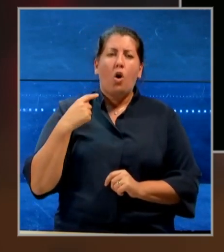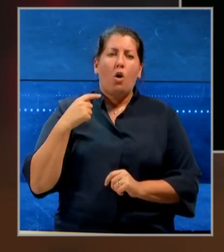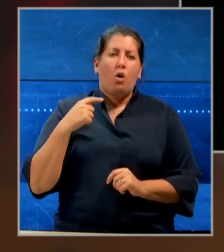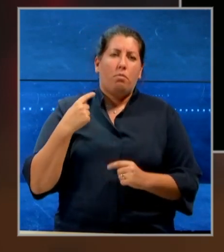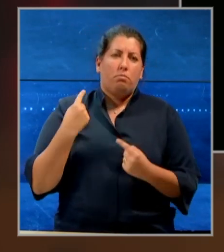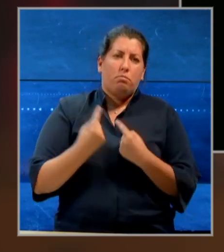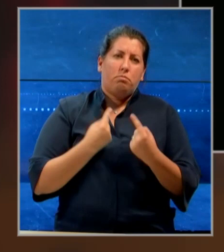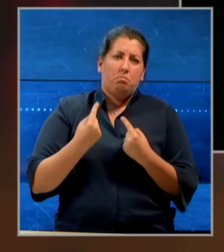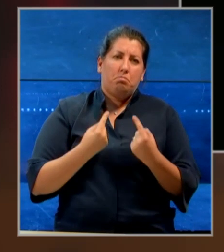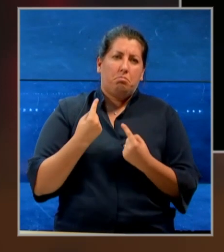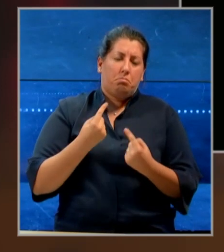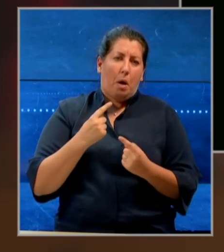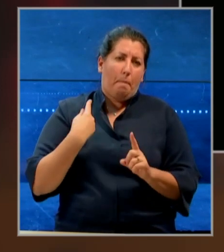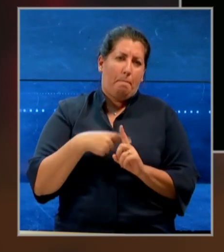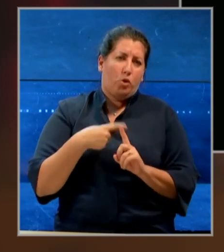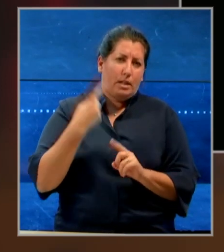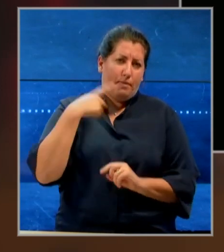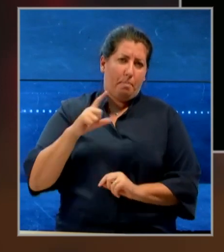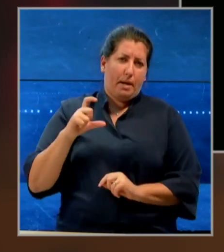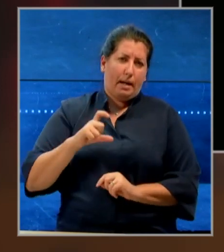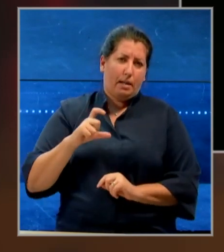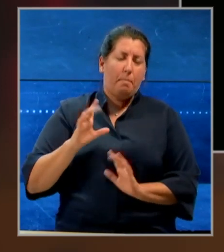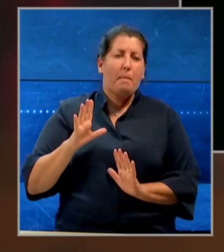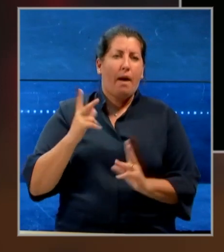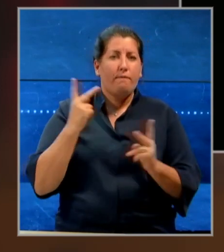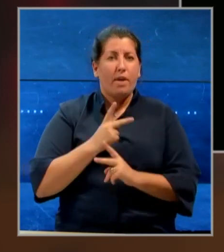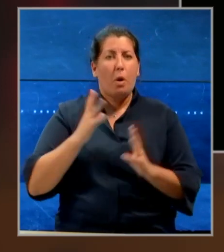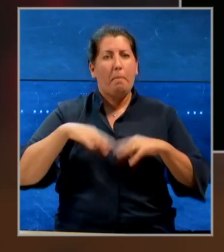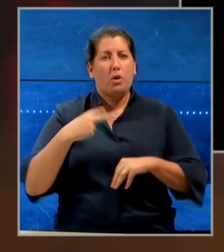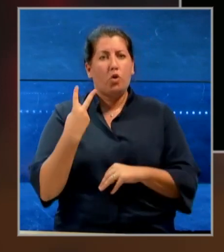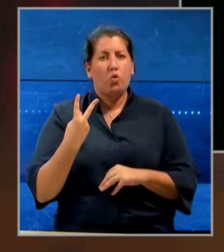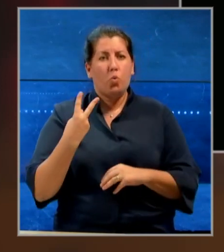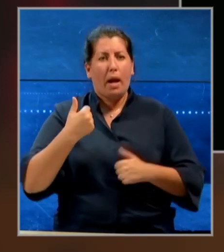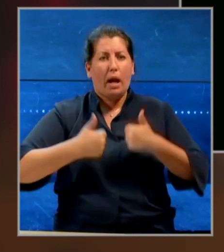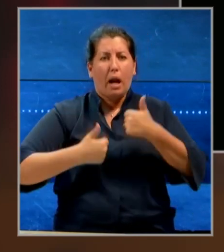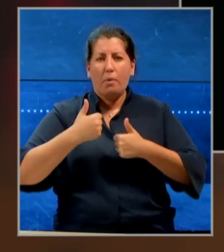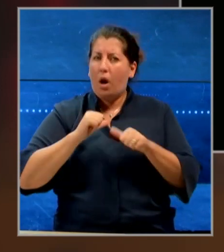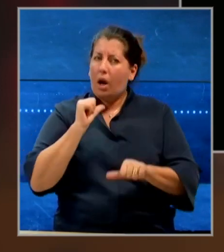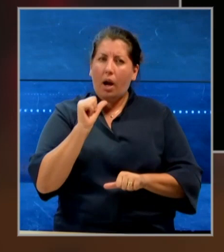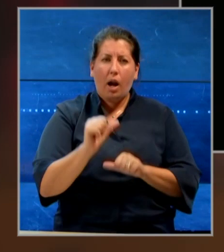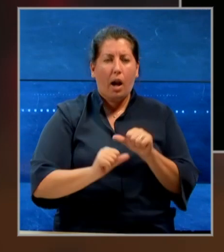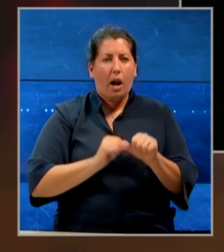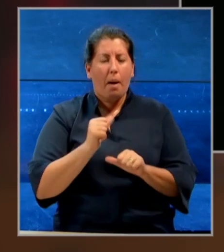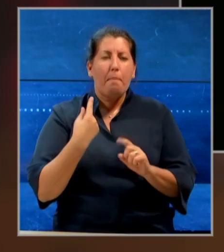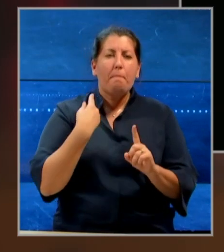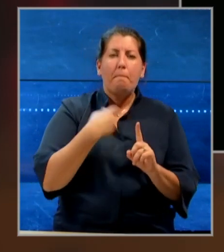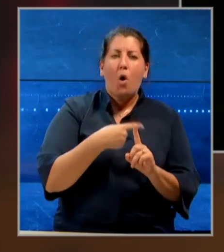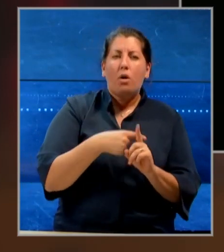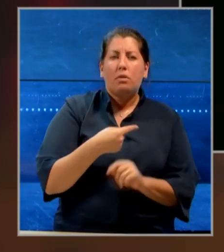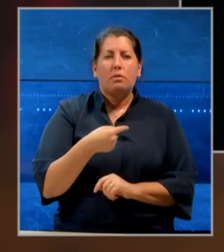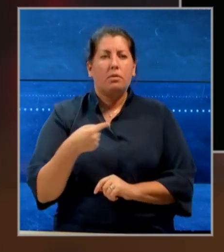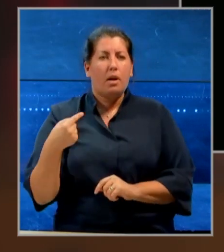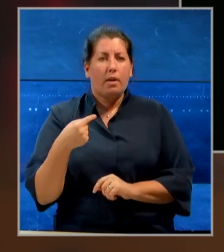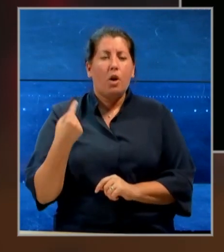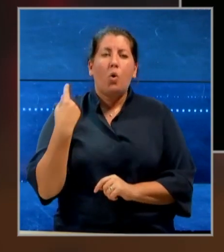Però 2 partite ti cambiano il campionato, e sia in un senso che nell'altro. Quindi sinceramente prepariamoci